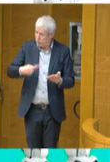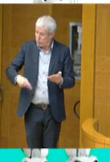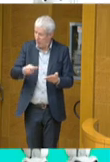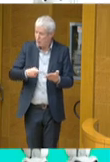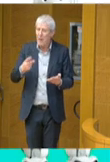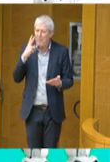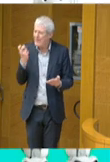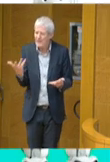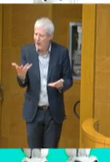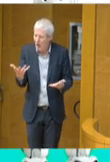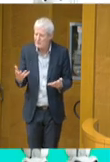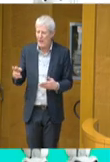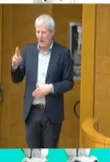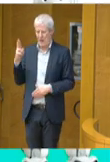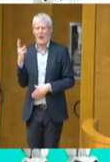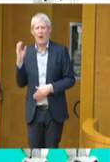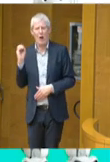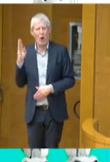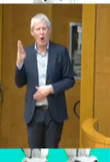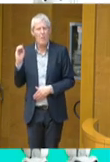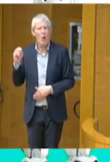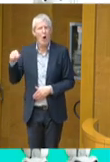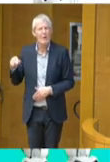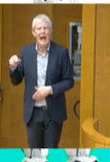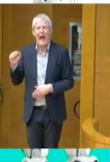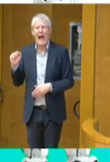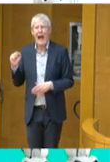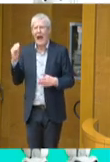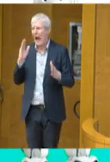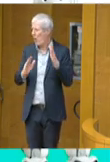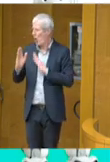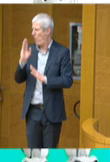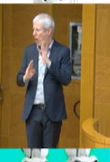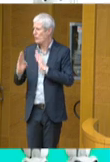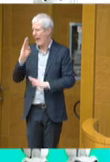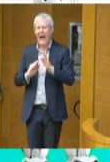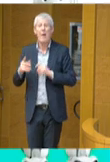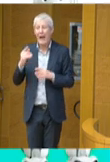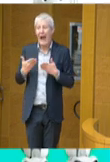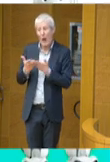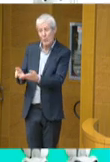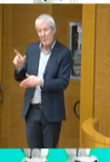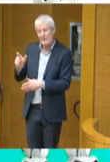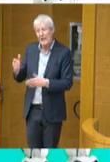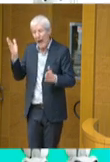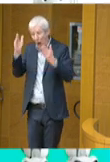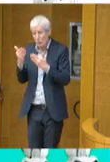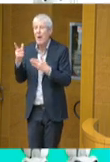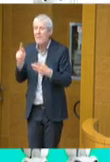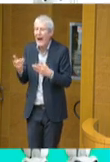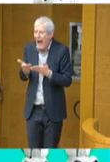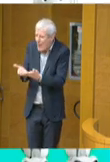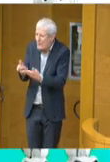prevede l'utilizzo del robot NAO con i ragazzi autistici per migliorare le loro capacità